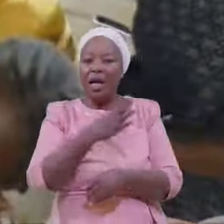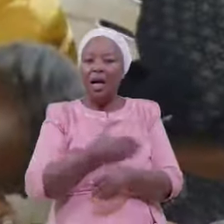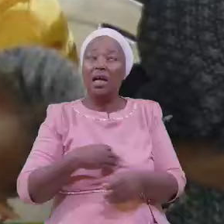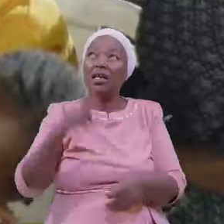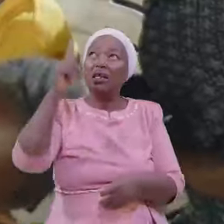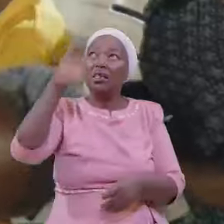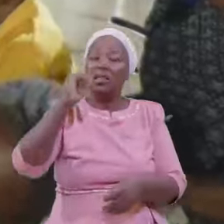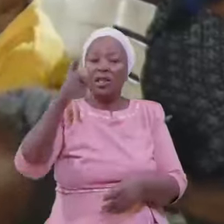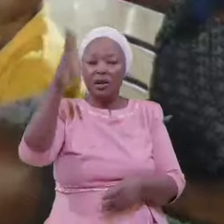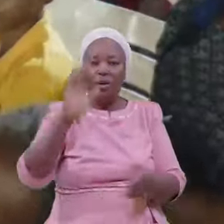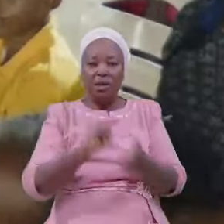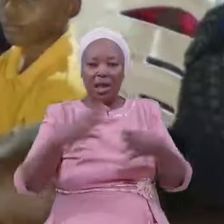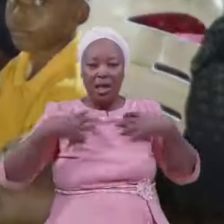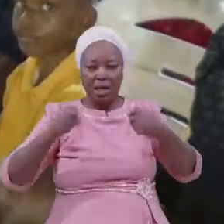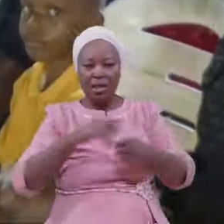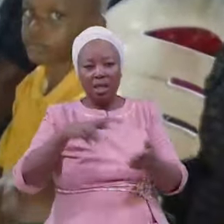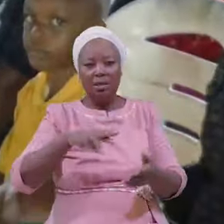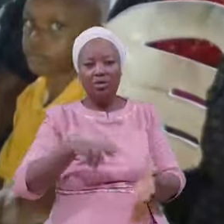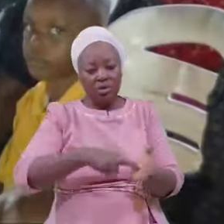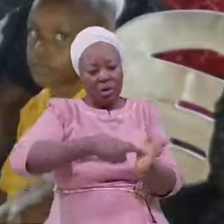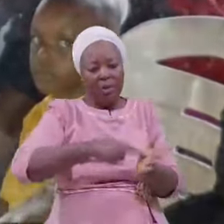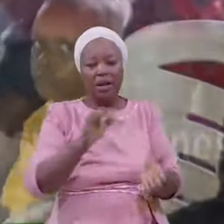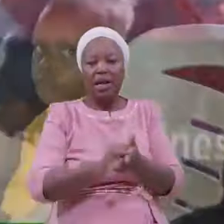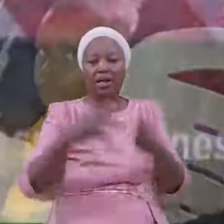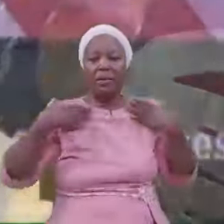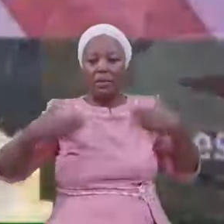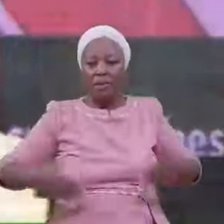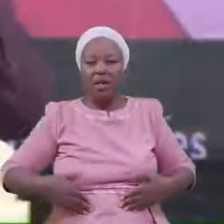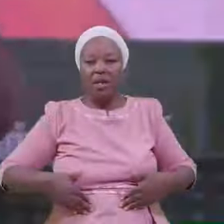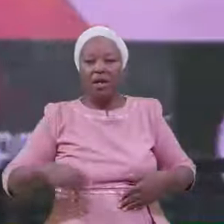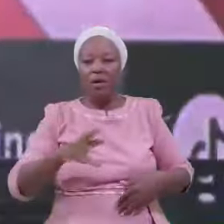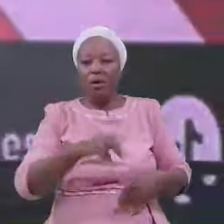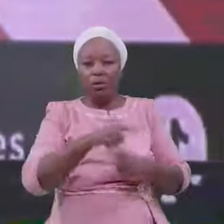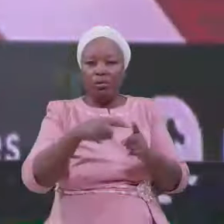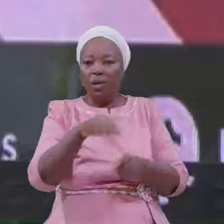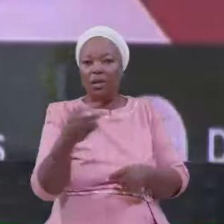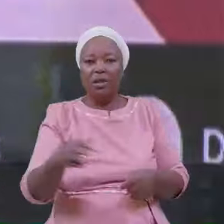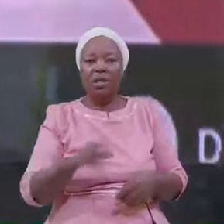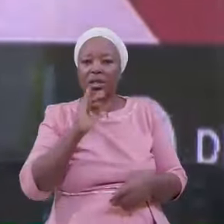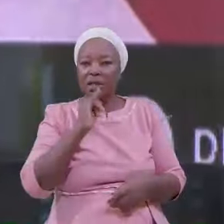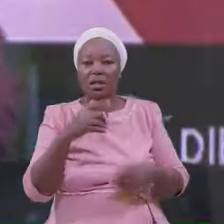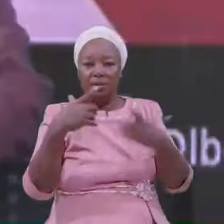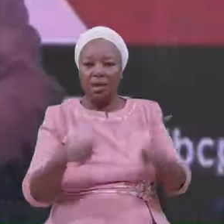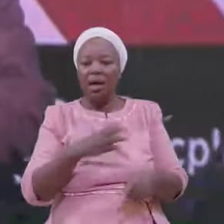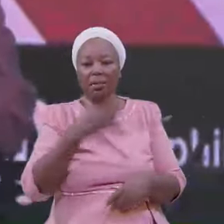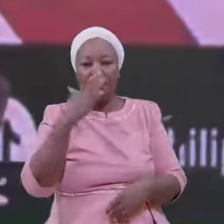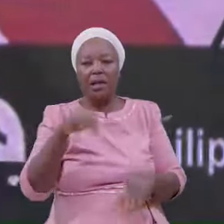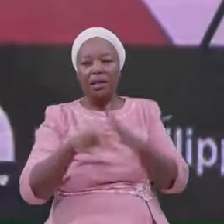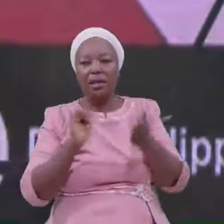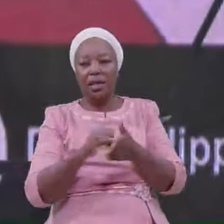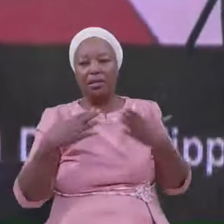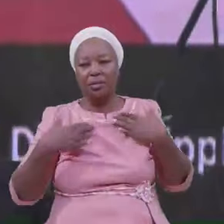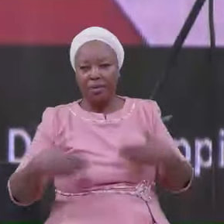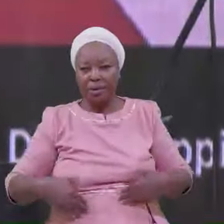and repairs that body when anything goes wrong. Ang Diyos din na magpapagaling ng lahat ng karamdaman natin. Did